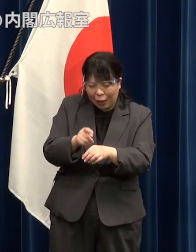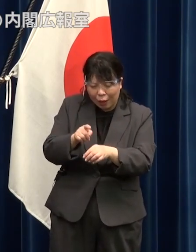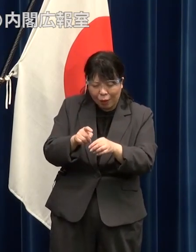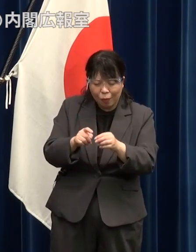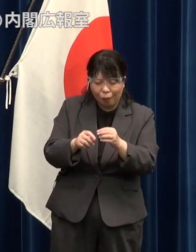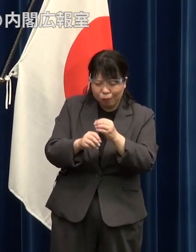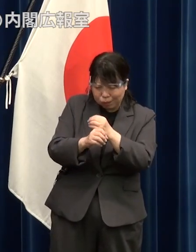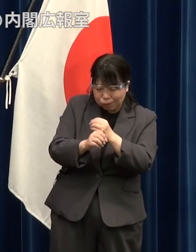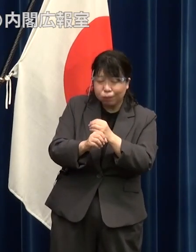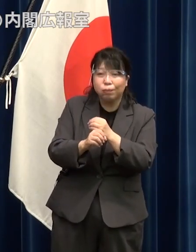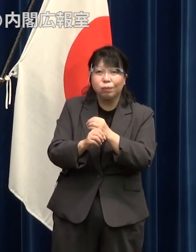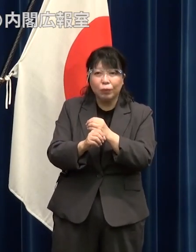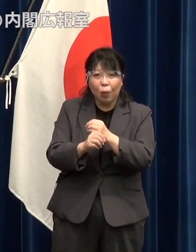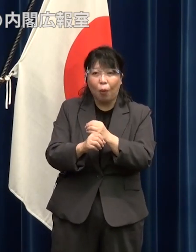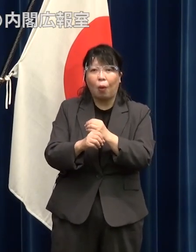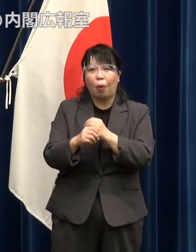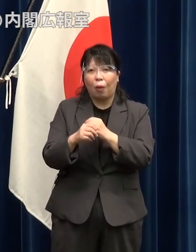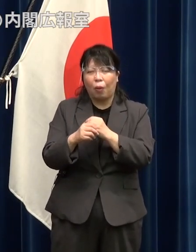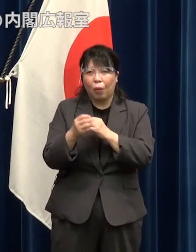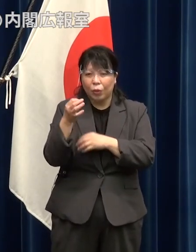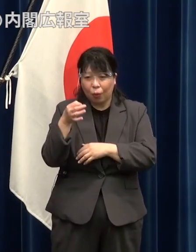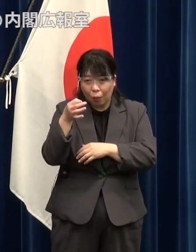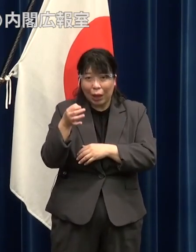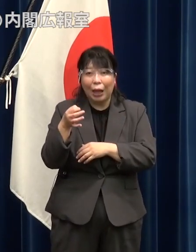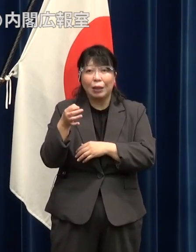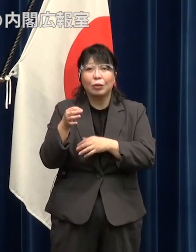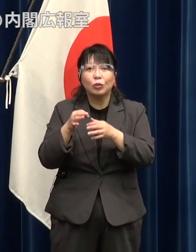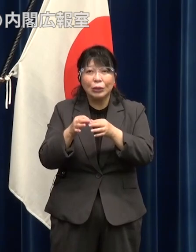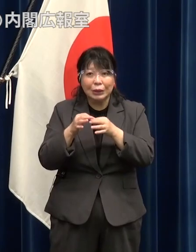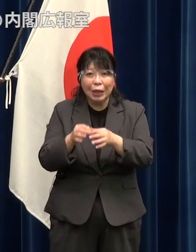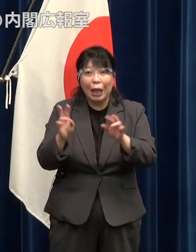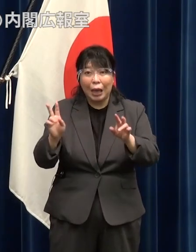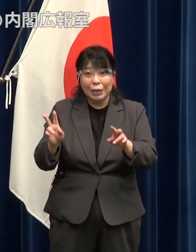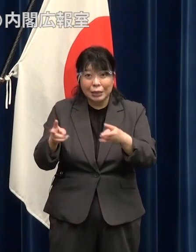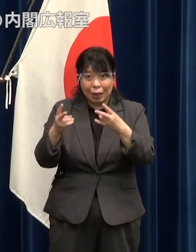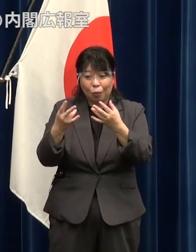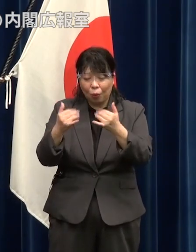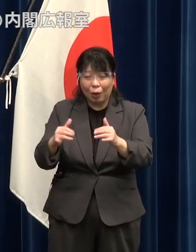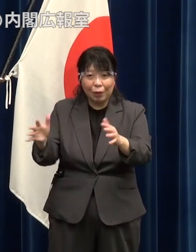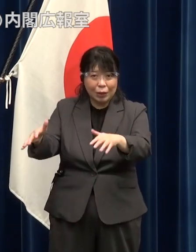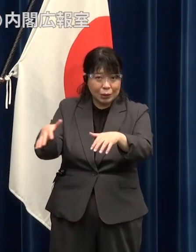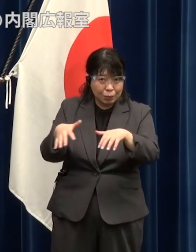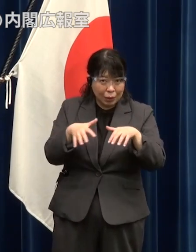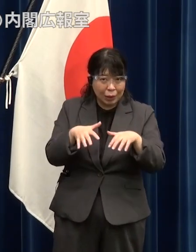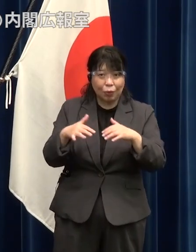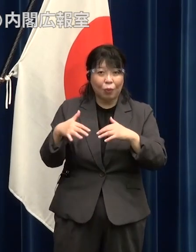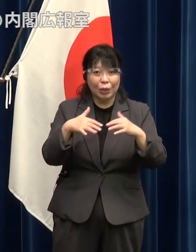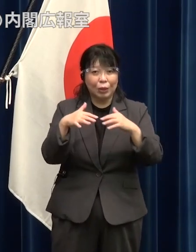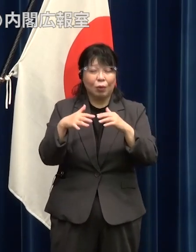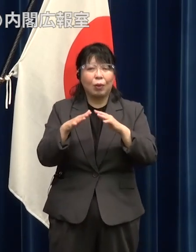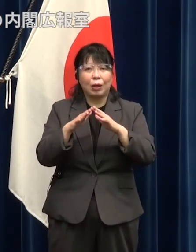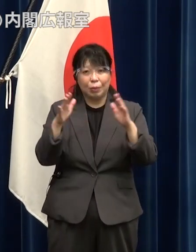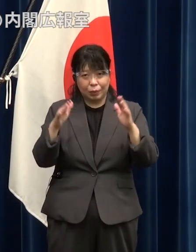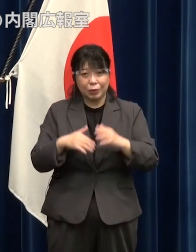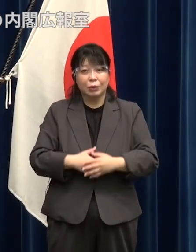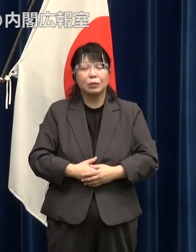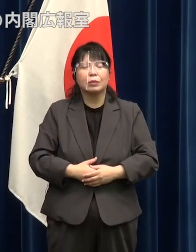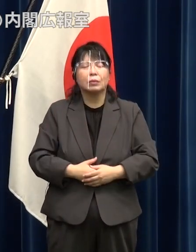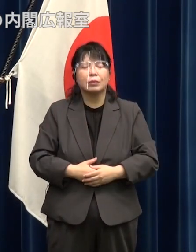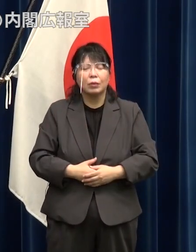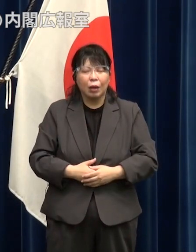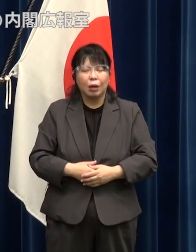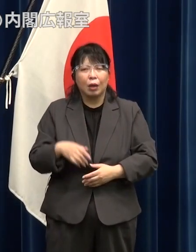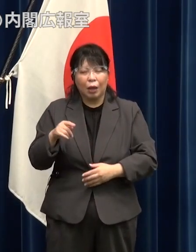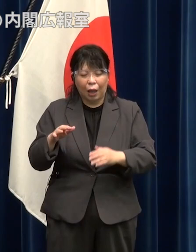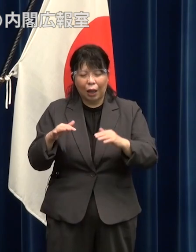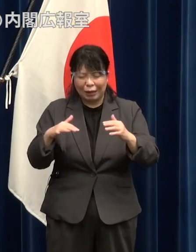専門家による議論、これを開始をいたしました。こうした専門家の意見を聞きながら、最新のエビデンスに基づき議論